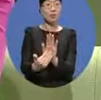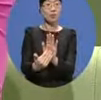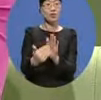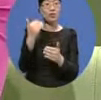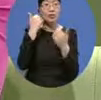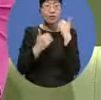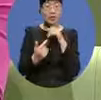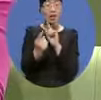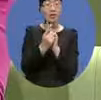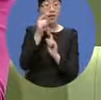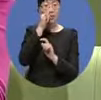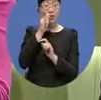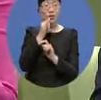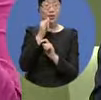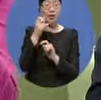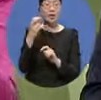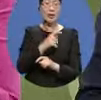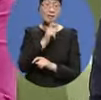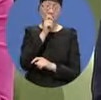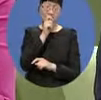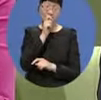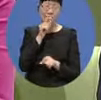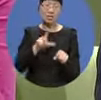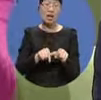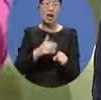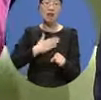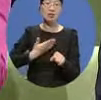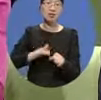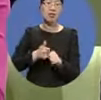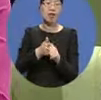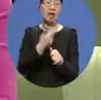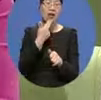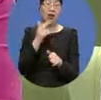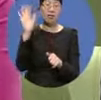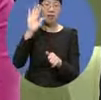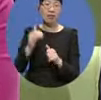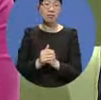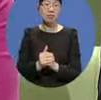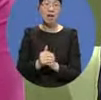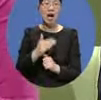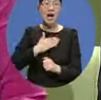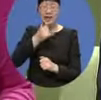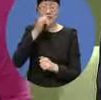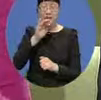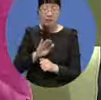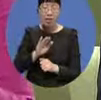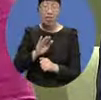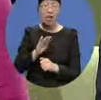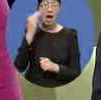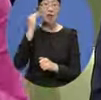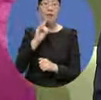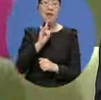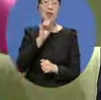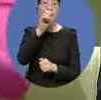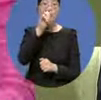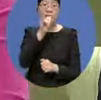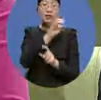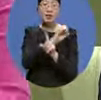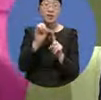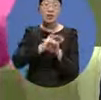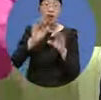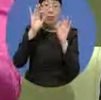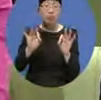한 번쯤 찾아오고 또 한무게 시기 아는데 안 따라해 알아듣는데 한국말로 대답해 네. 그리고 DVD 크게 잘